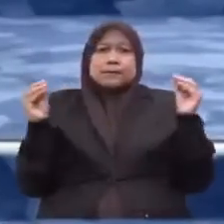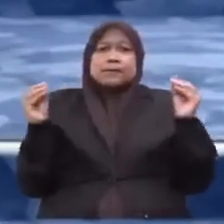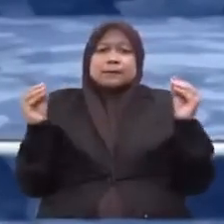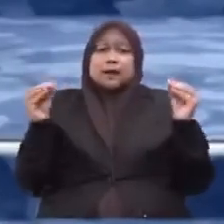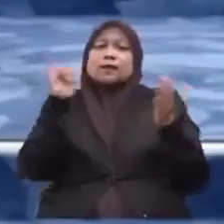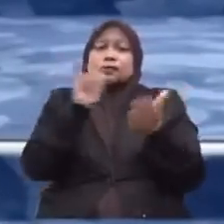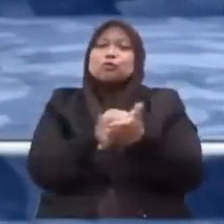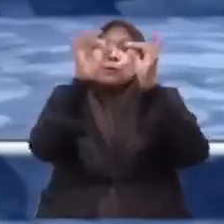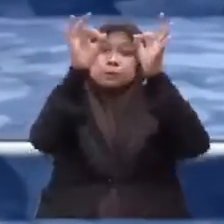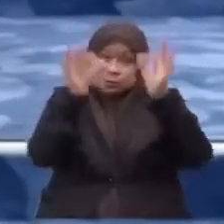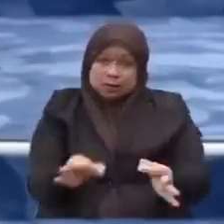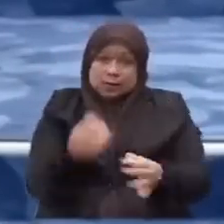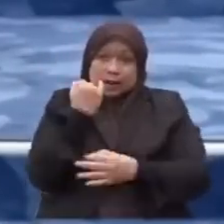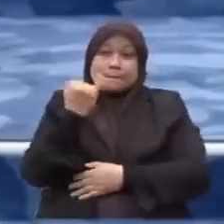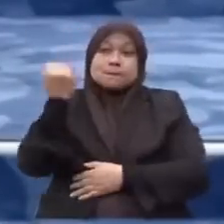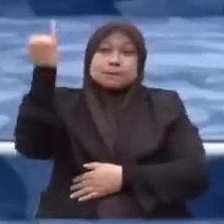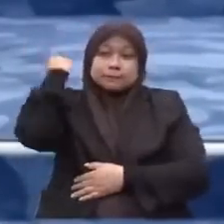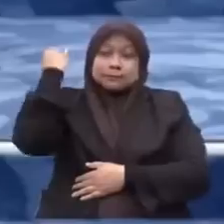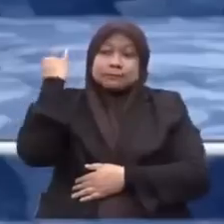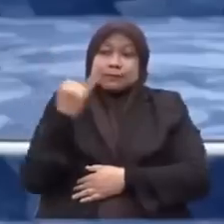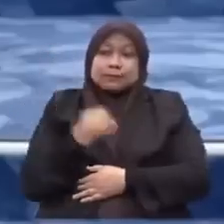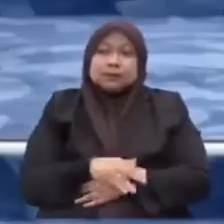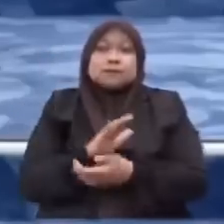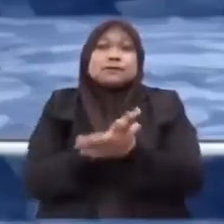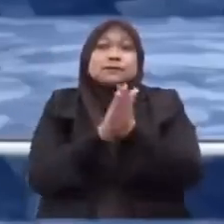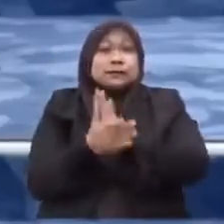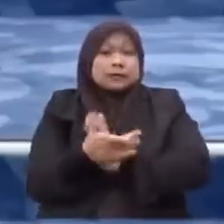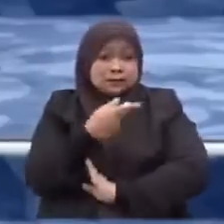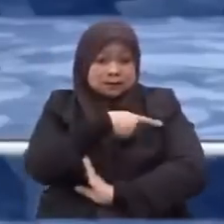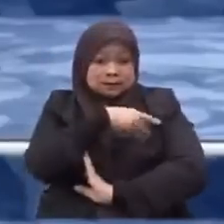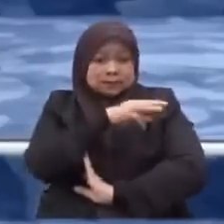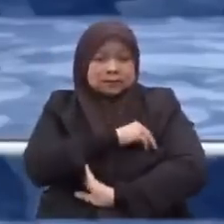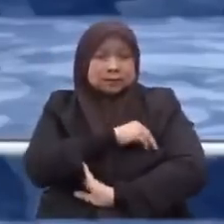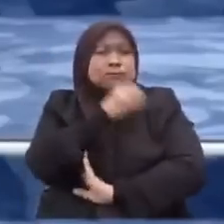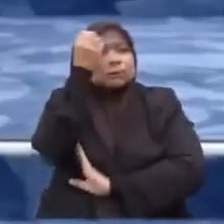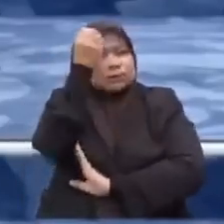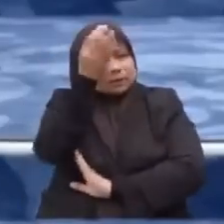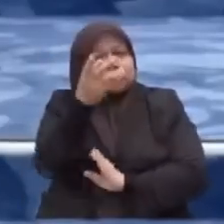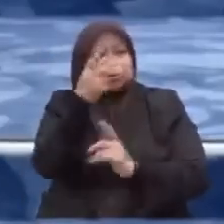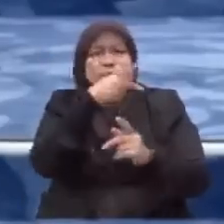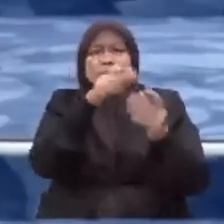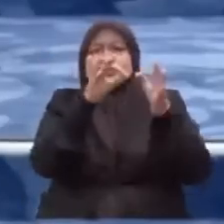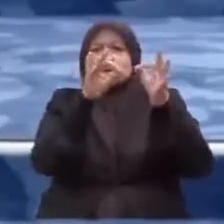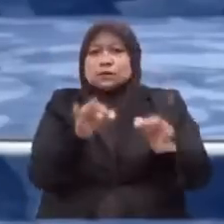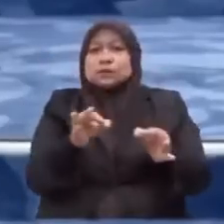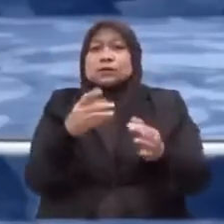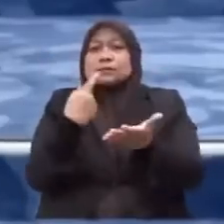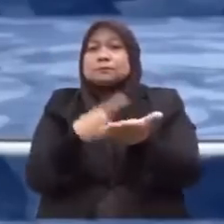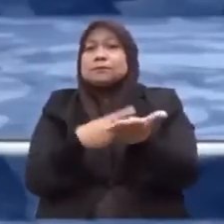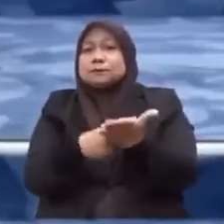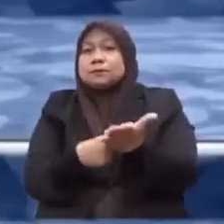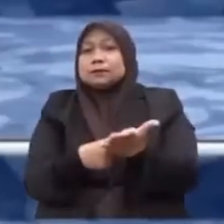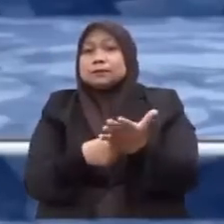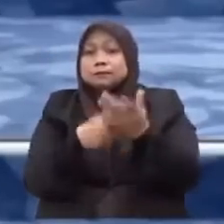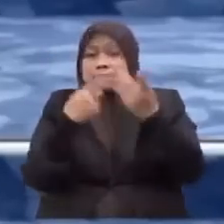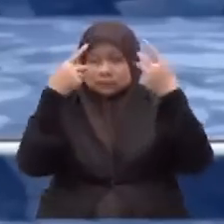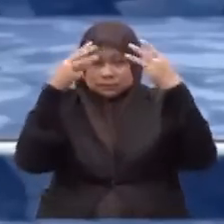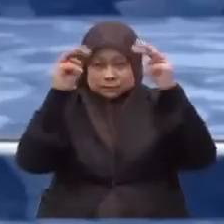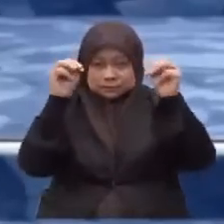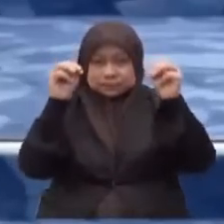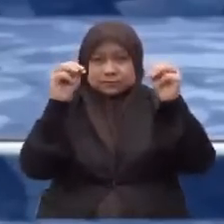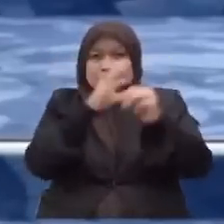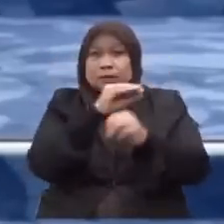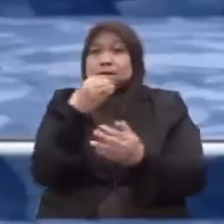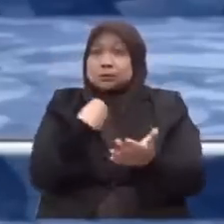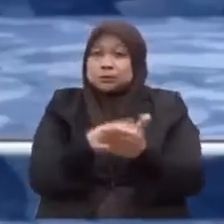Jun itu keputusan lama jadi Kementerian hanya umumkan keputusan rojok pada Menteri Keuangan daripada menteri